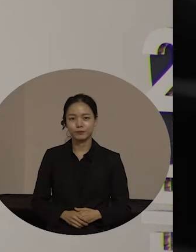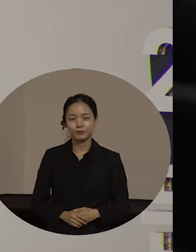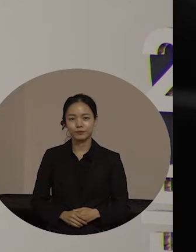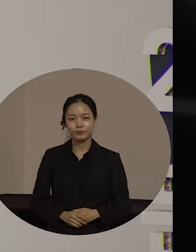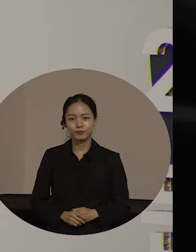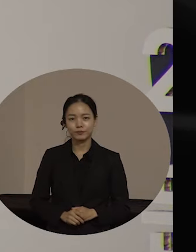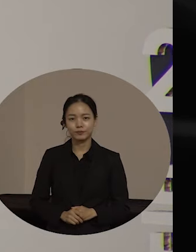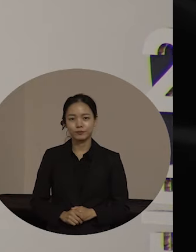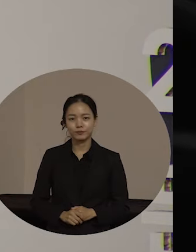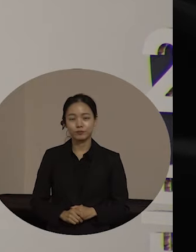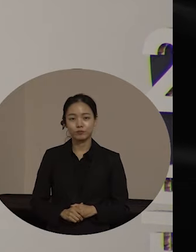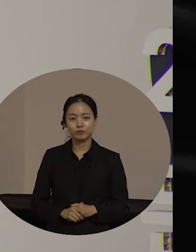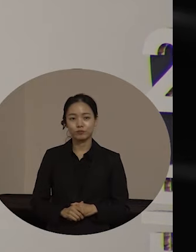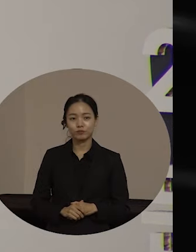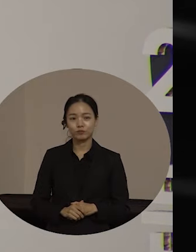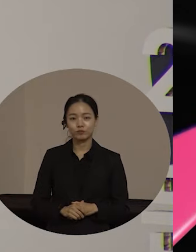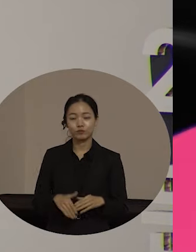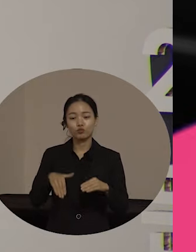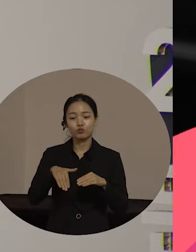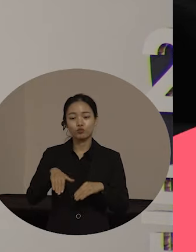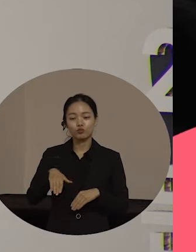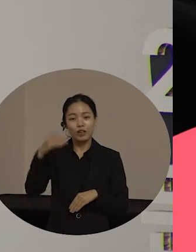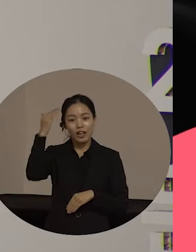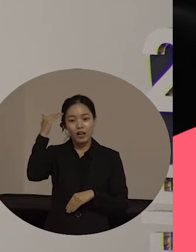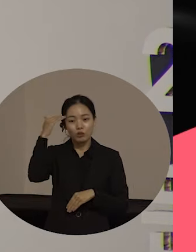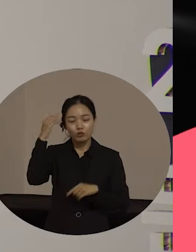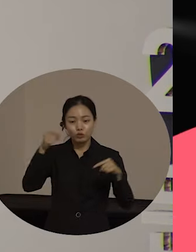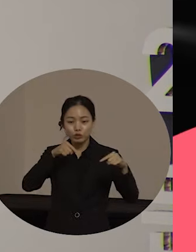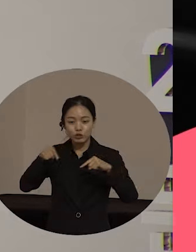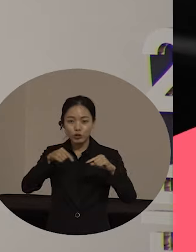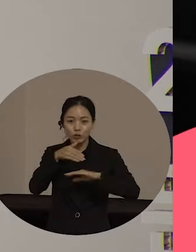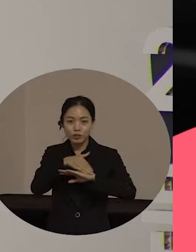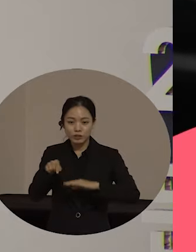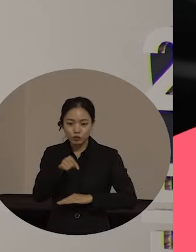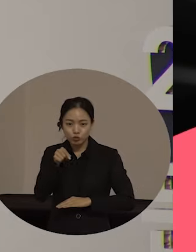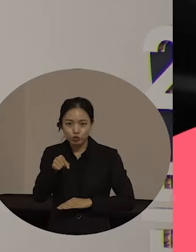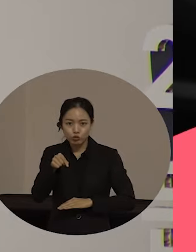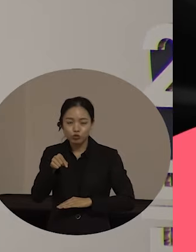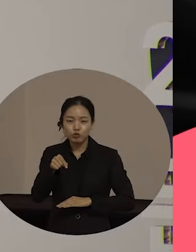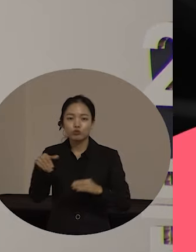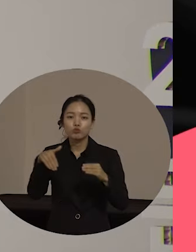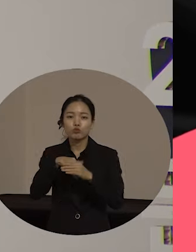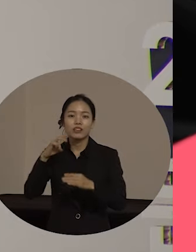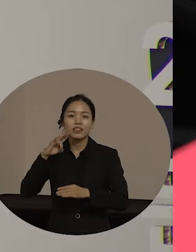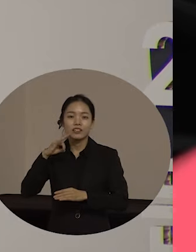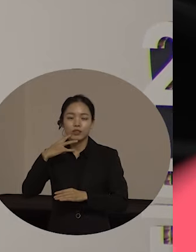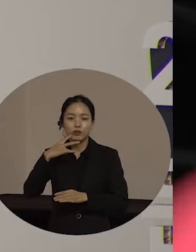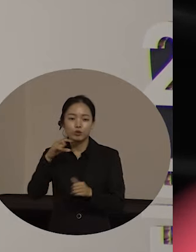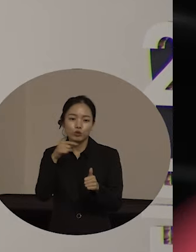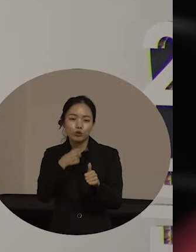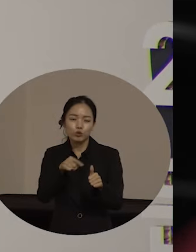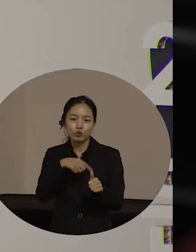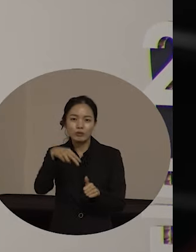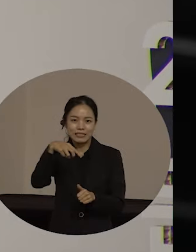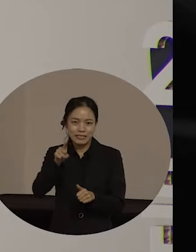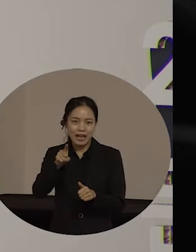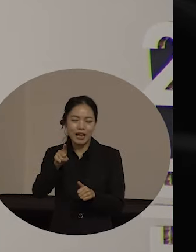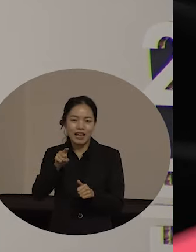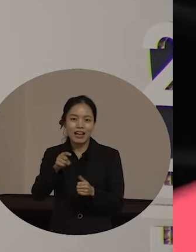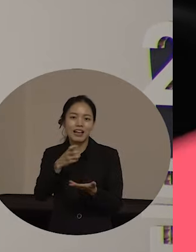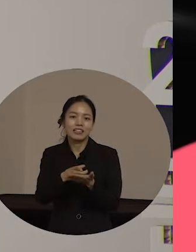우리는 문화예술 교육사라는 제도가 있는데 이게 사실은 학교에서 예술, 음악을 가르치거나